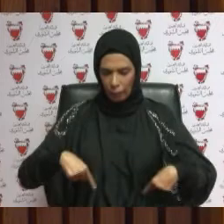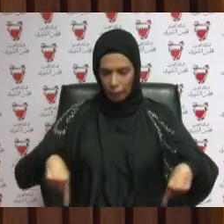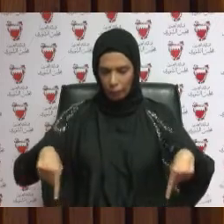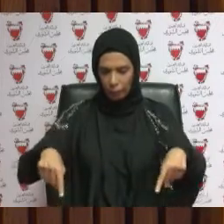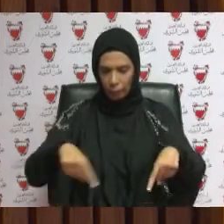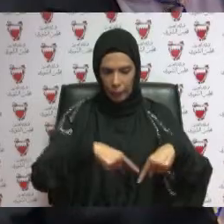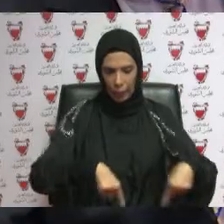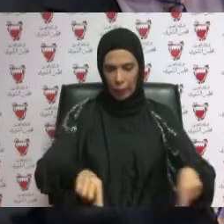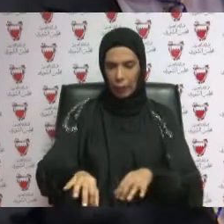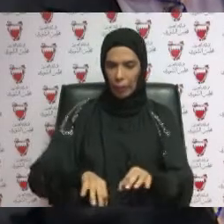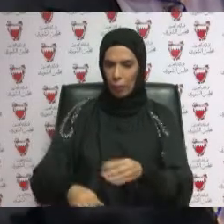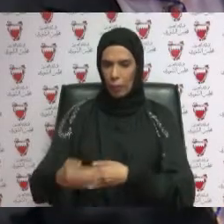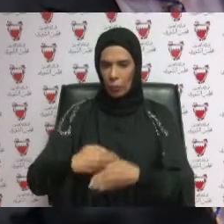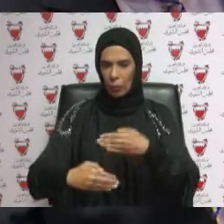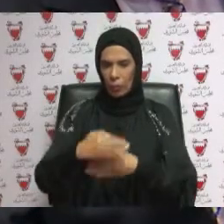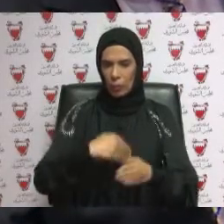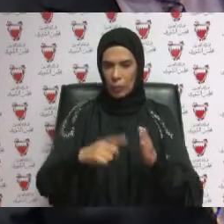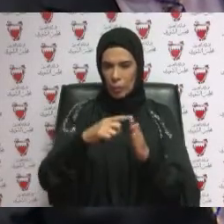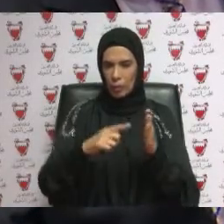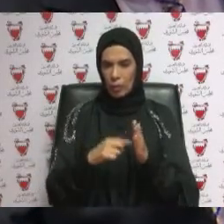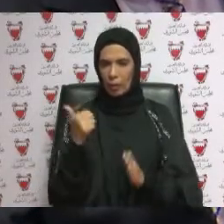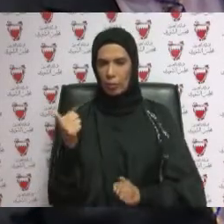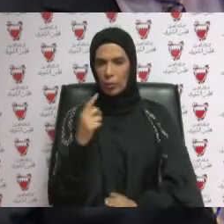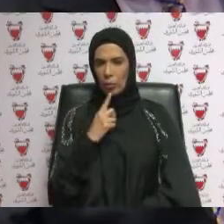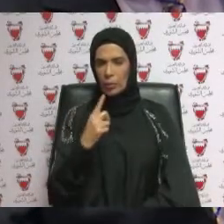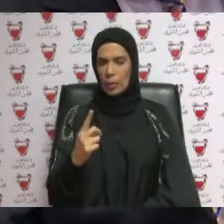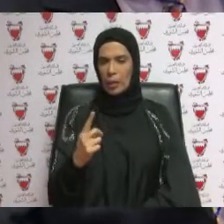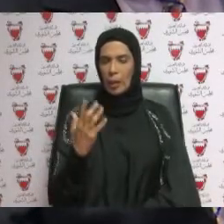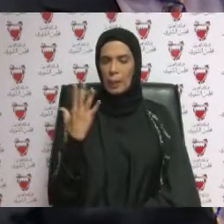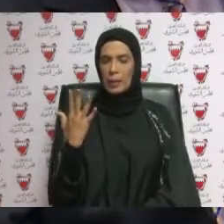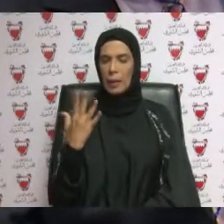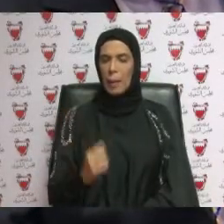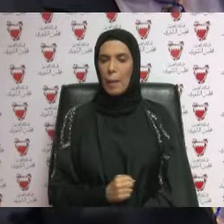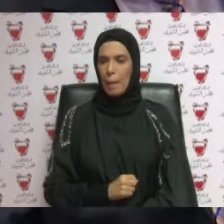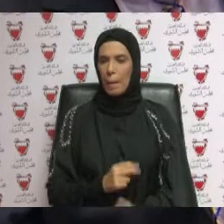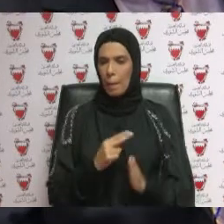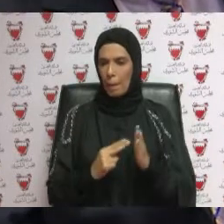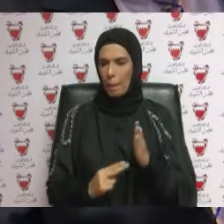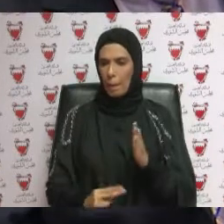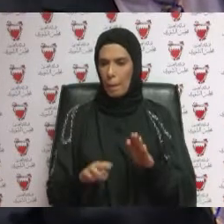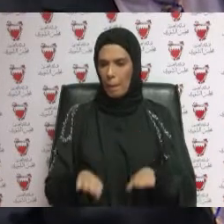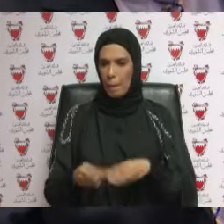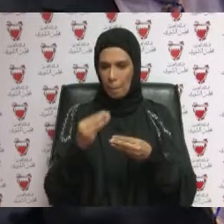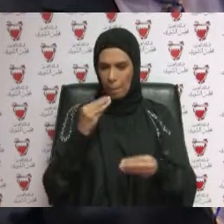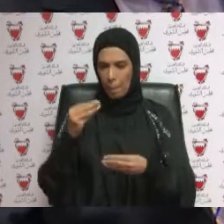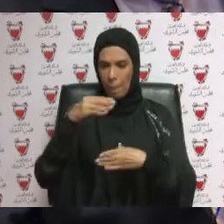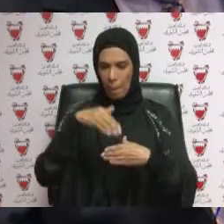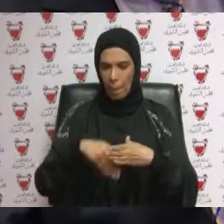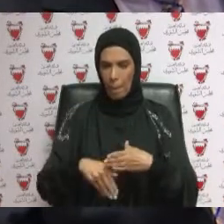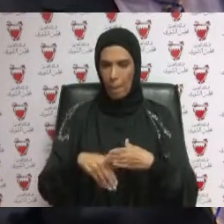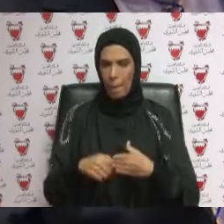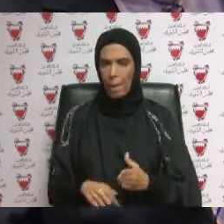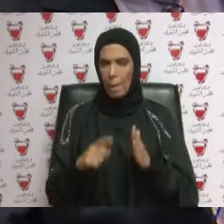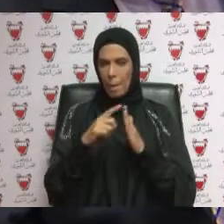العمراني المعدل بالقانون رقم 6 لسنة 2005، أقر مجلس الشورى ومجلس النواب